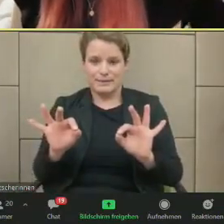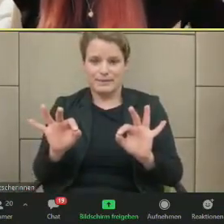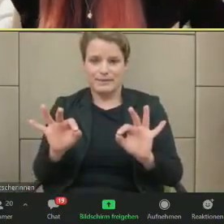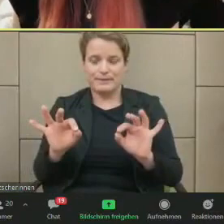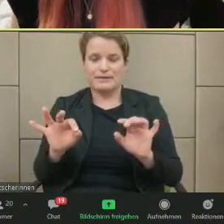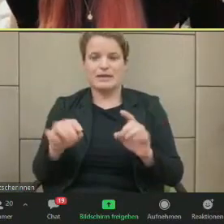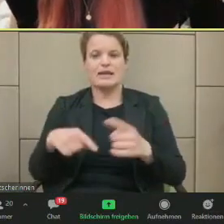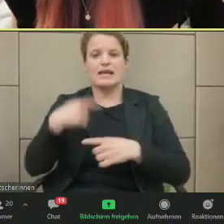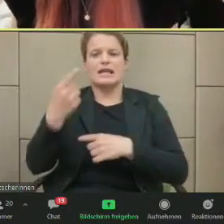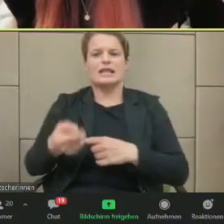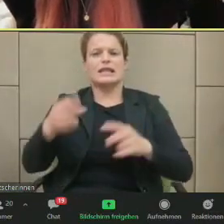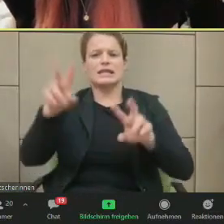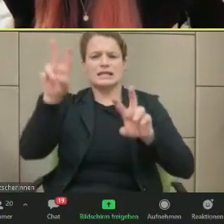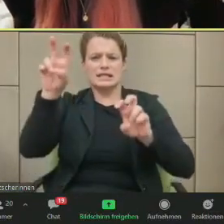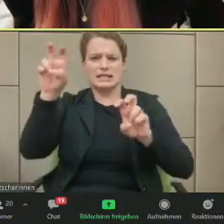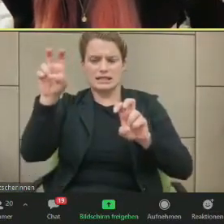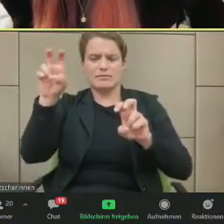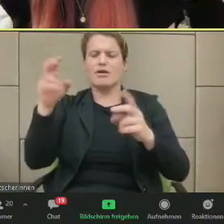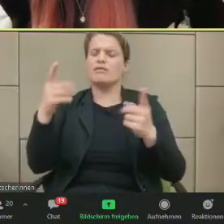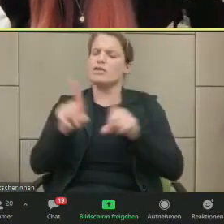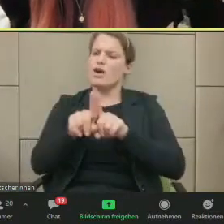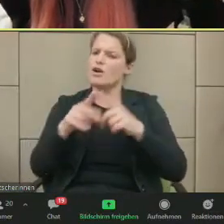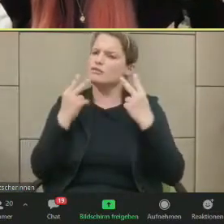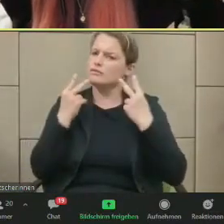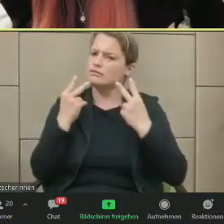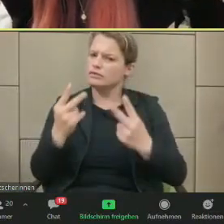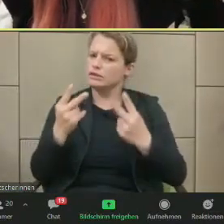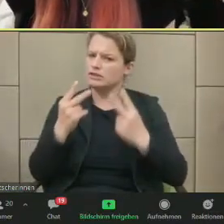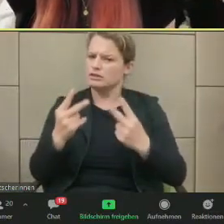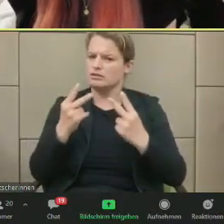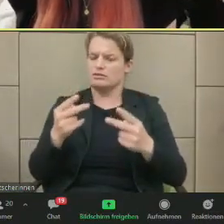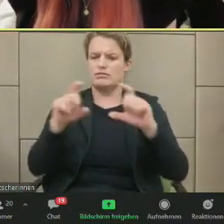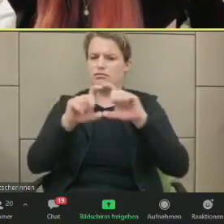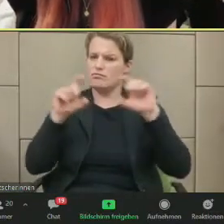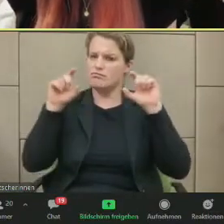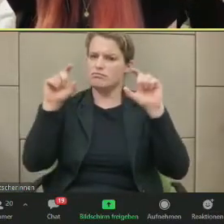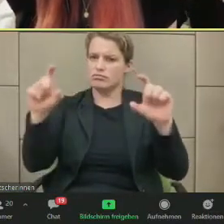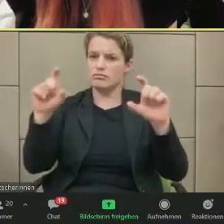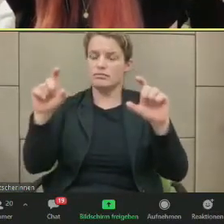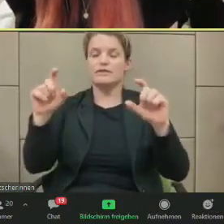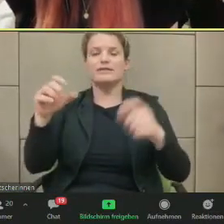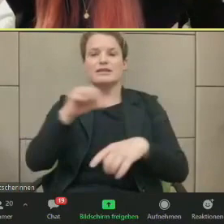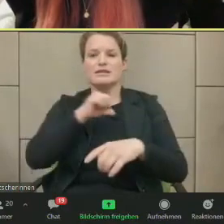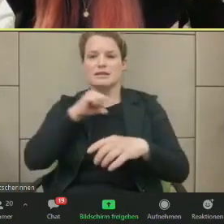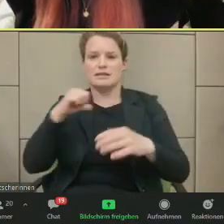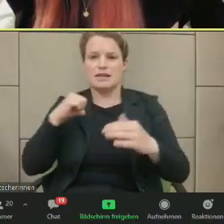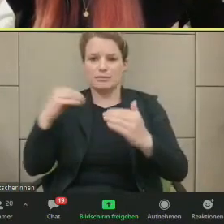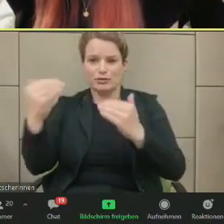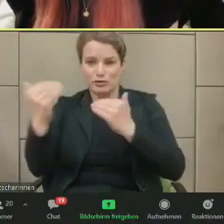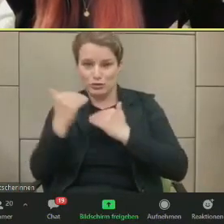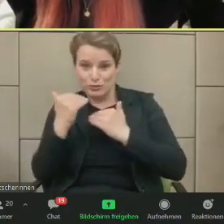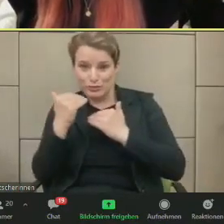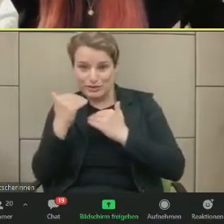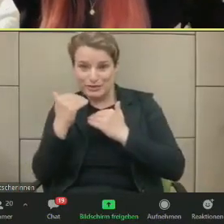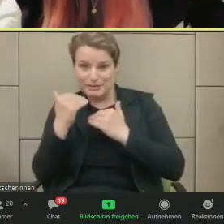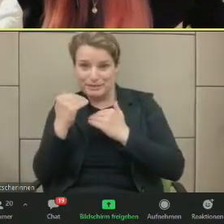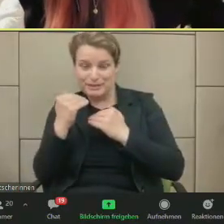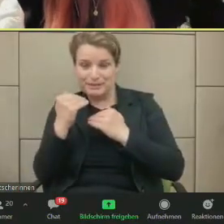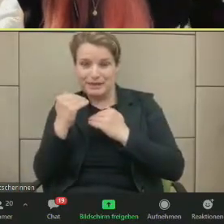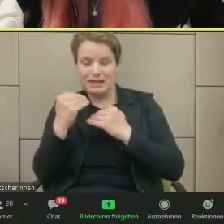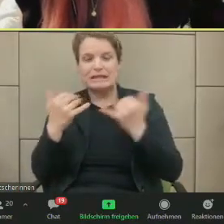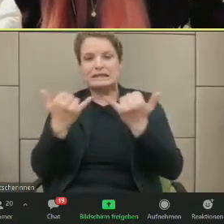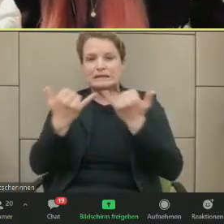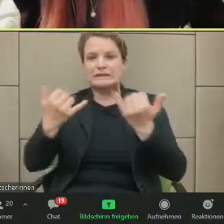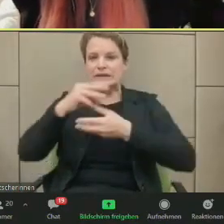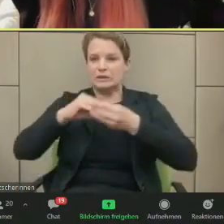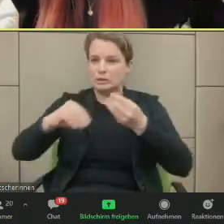Das nächste Thema ist auch ein ganz wichtiges Thema und das ist einerseits der Selbstschutz im Internet und wie gehe ich mit Hate